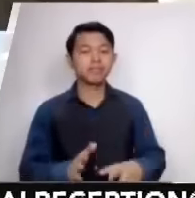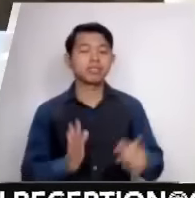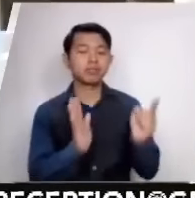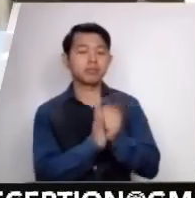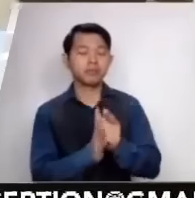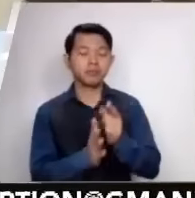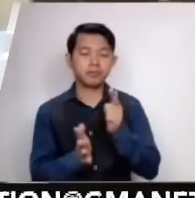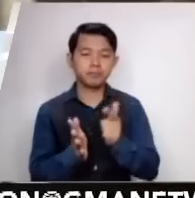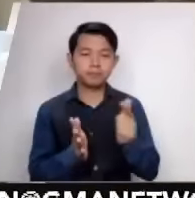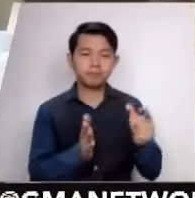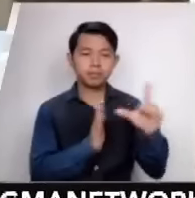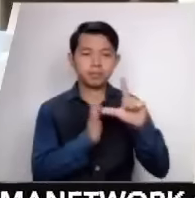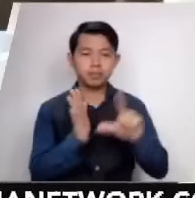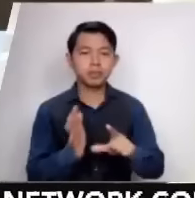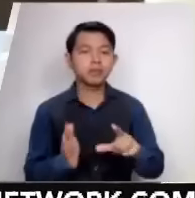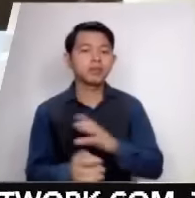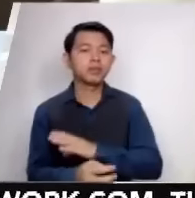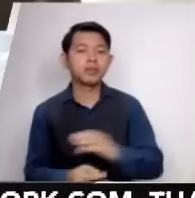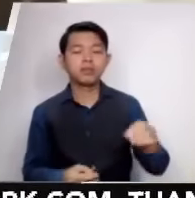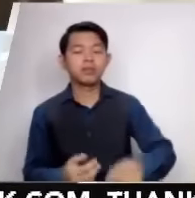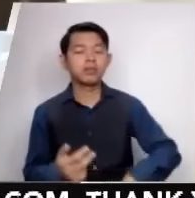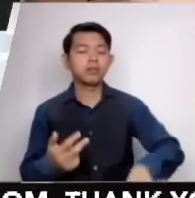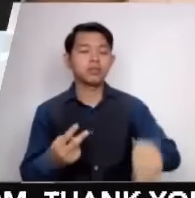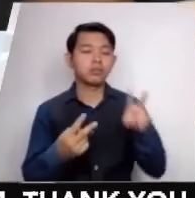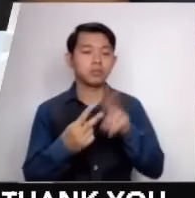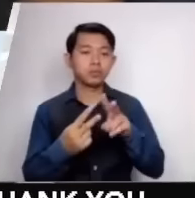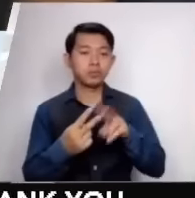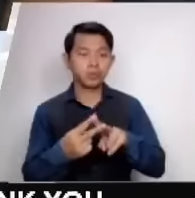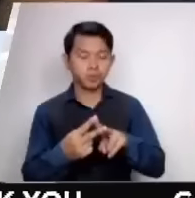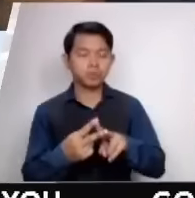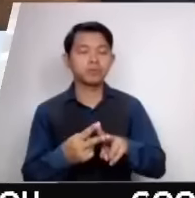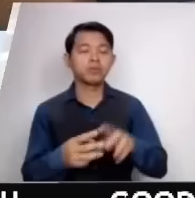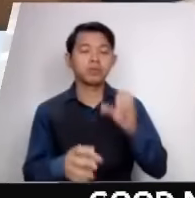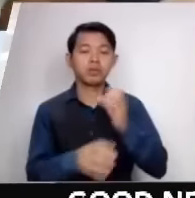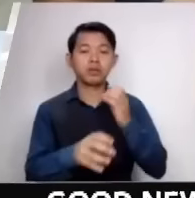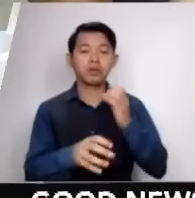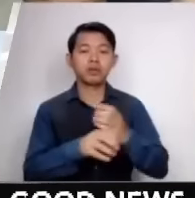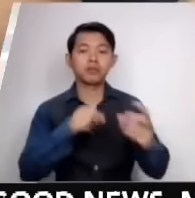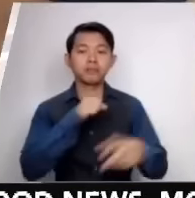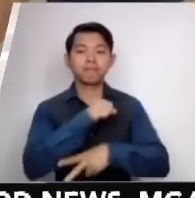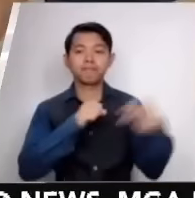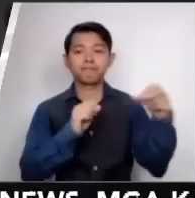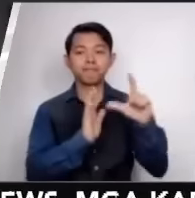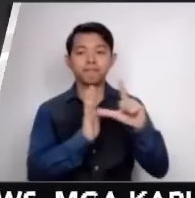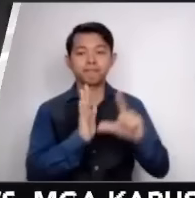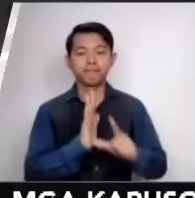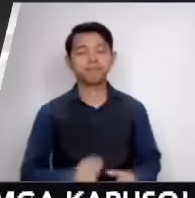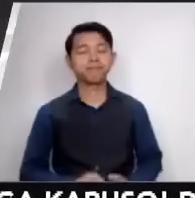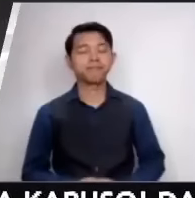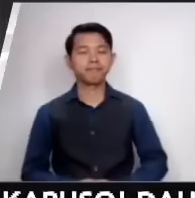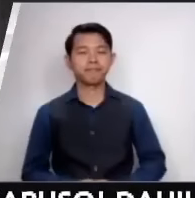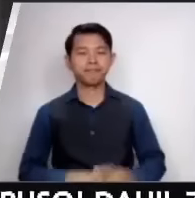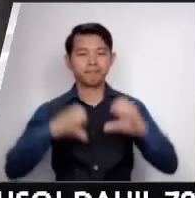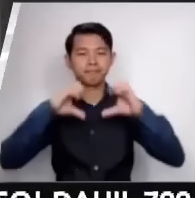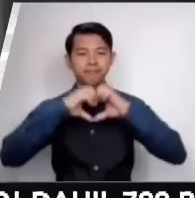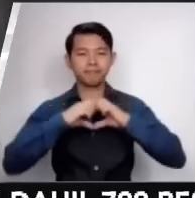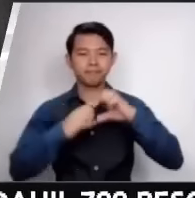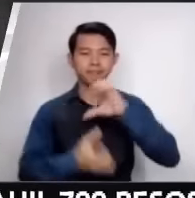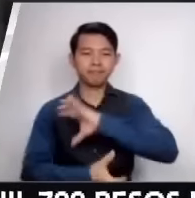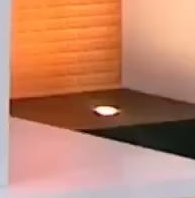at 2 counts ng paglabag sa New Anti-Carnapping Act. Ito ang unang balita. James Agustin para sa GMA Integrated